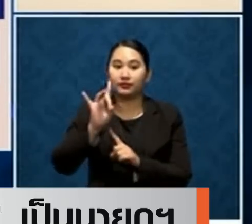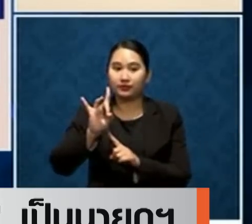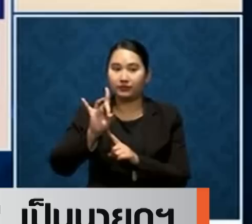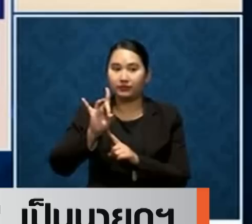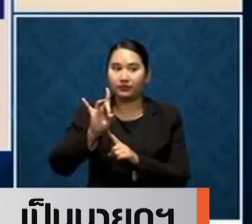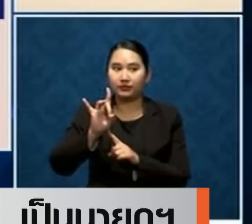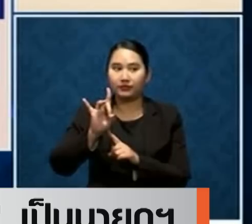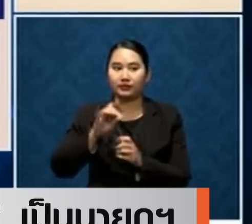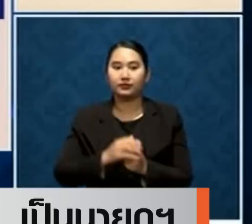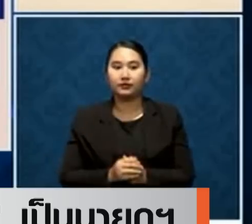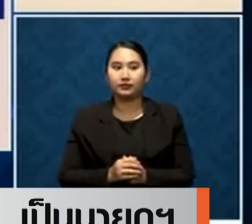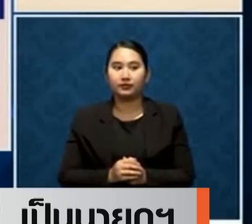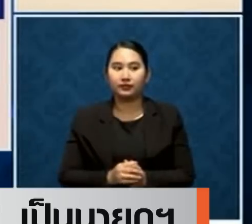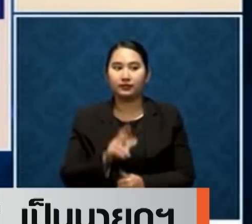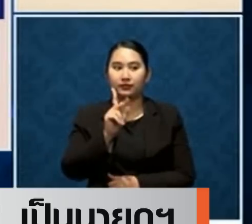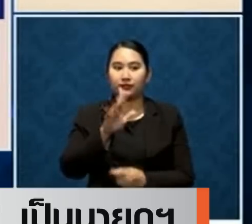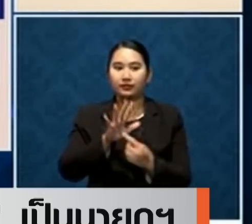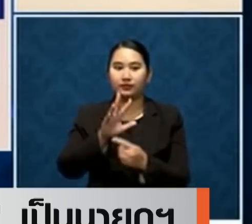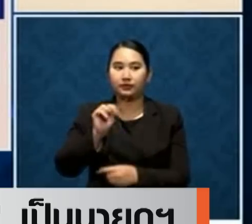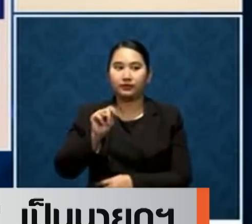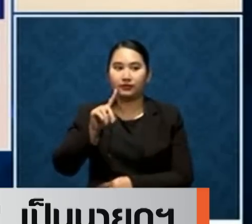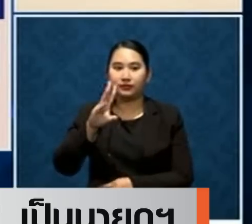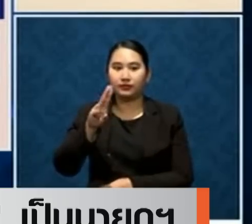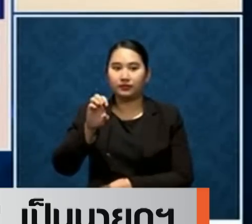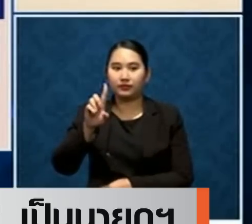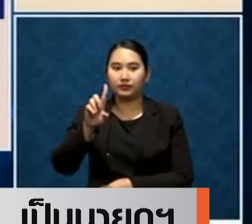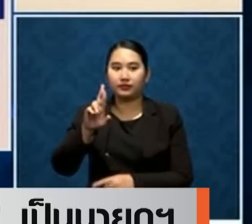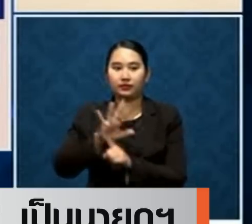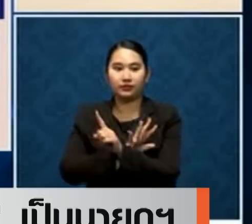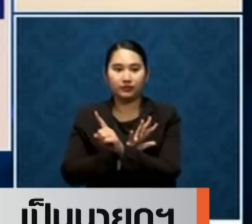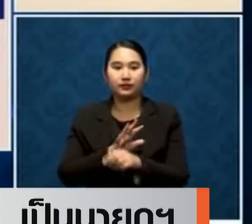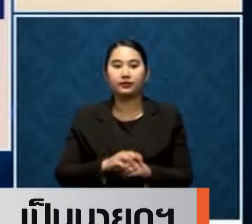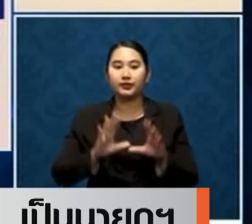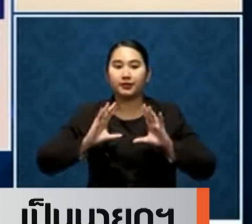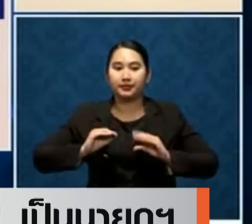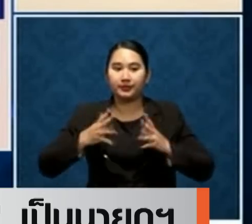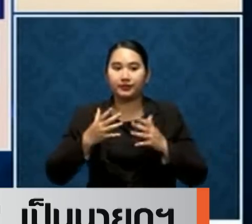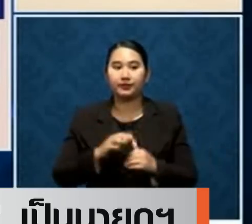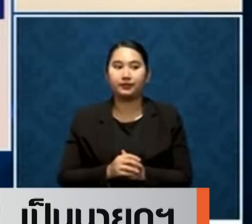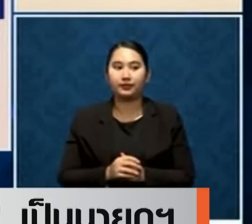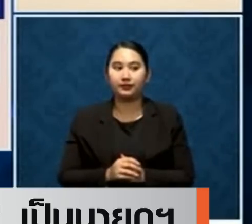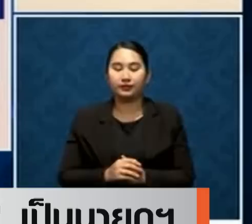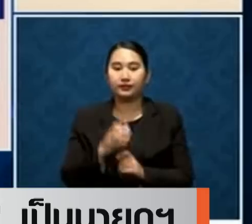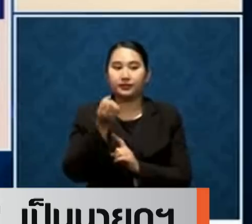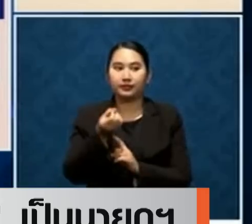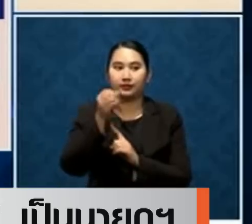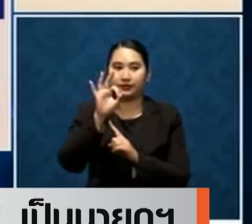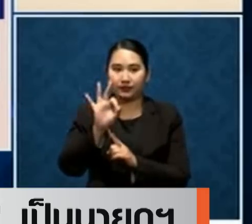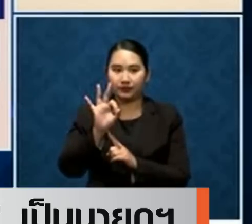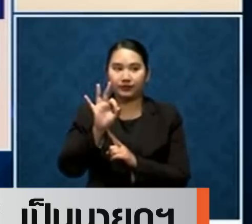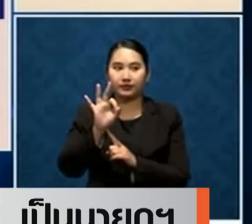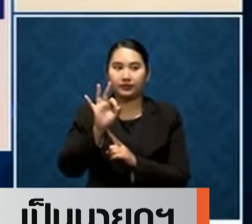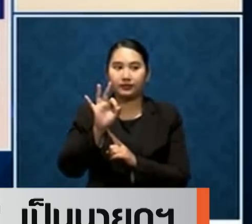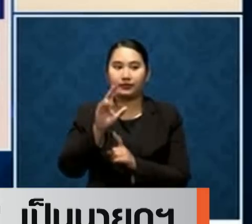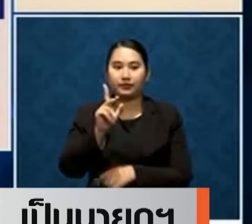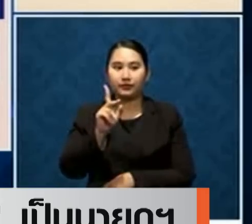นายกันนวีสืบแสง ไม่เห็นชอบครับ 19นายกันพงประยูนศัก